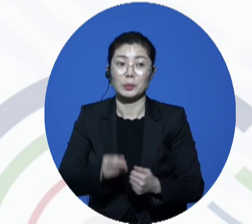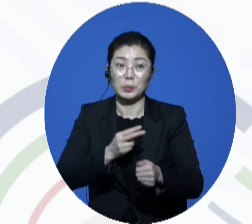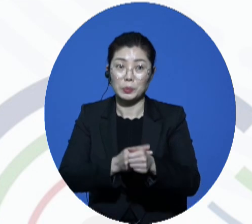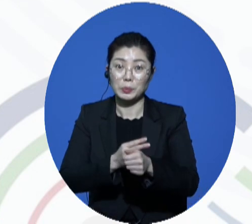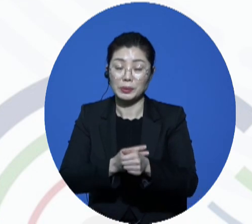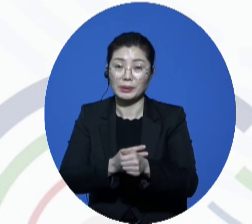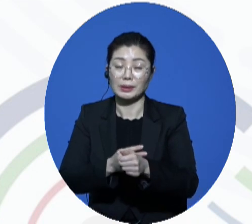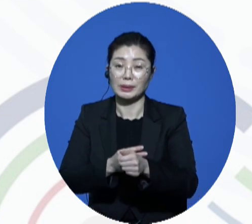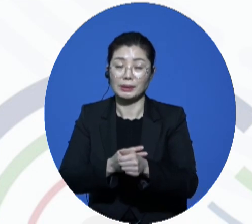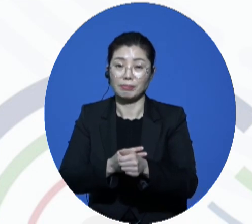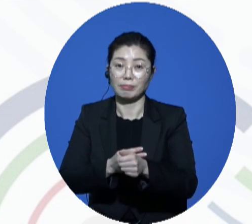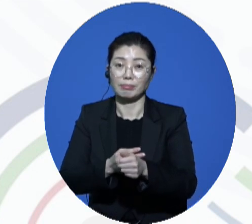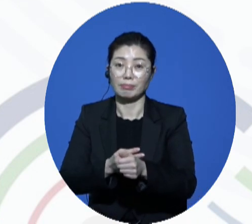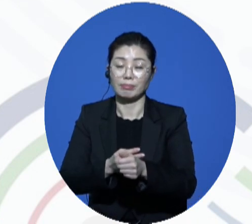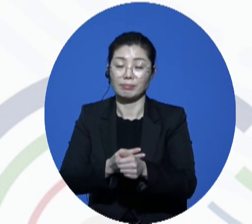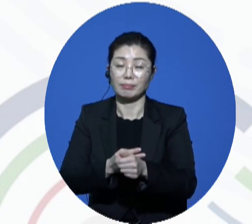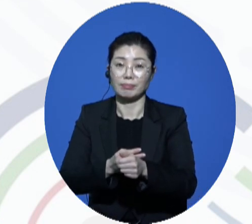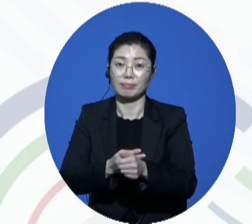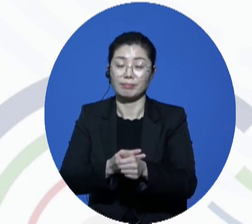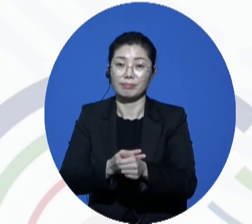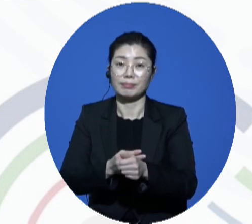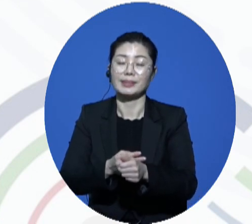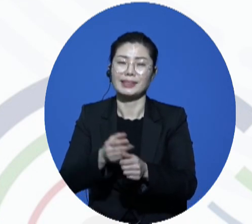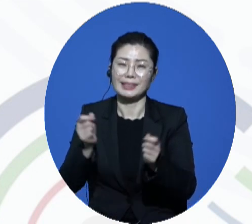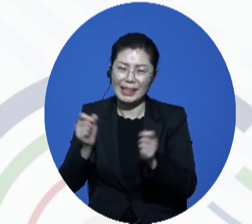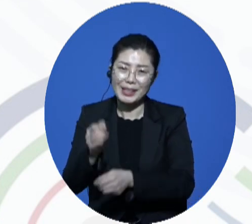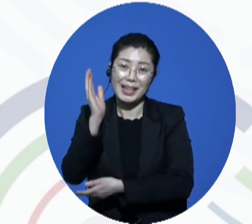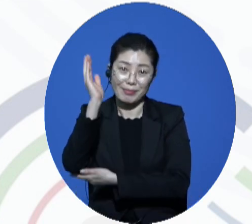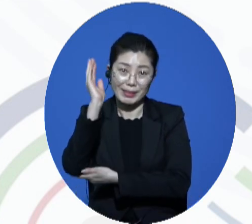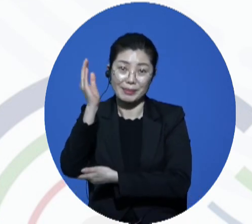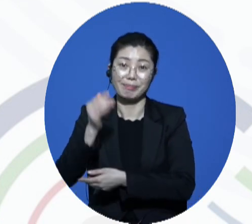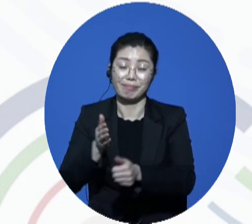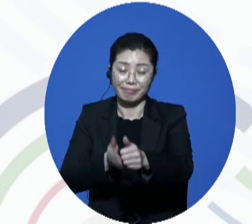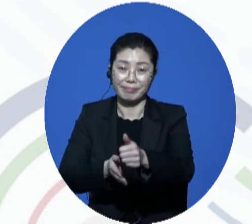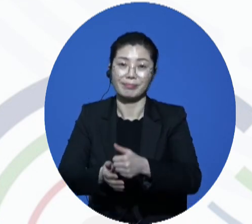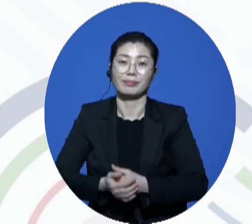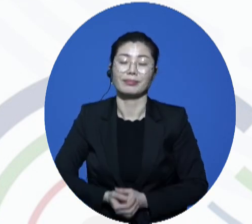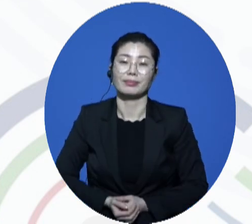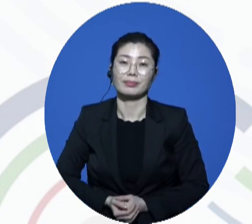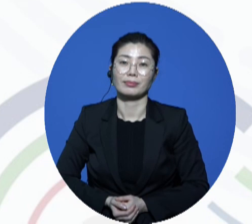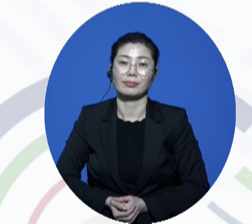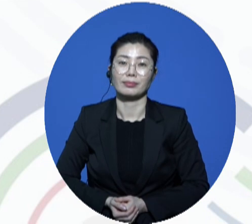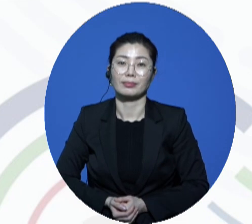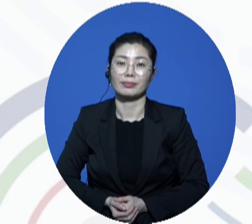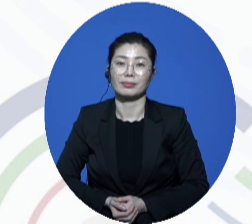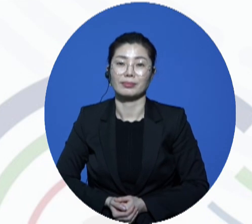교수님부터 마지막으로 하실 말씀 있으시면 짧게 한 말씀 부탁드려도 될까요?